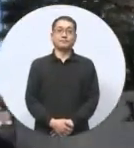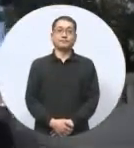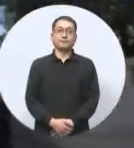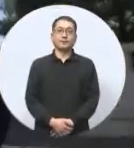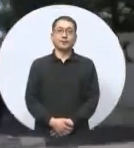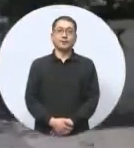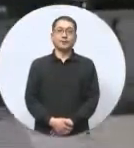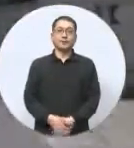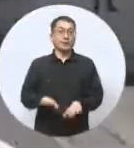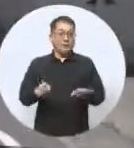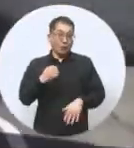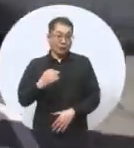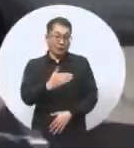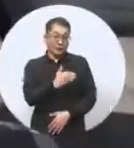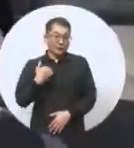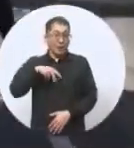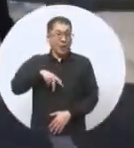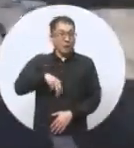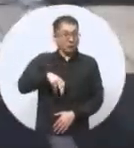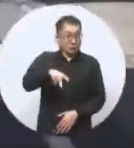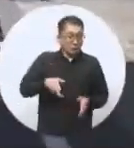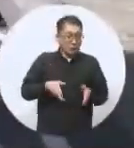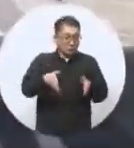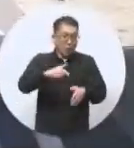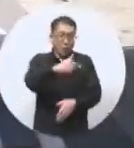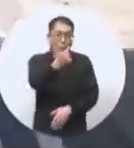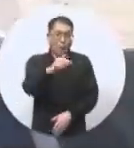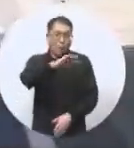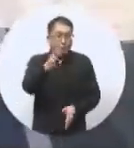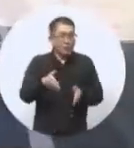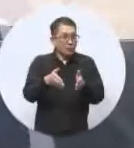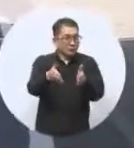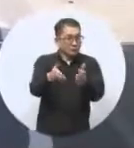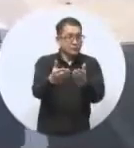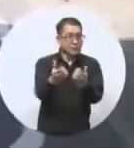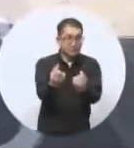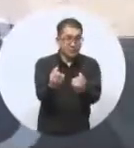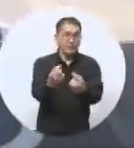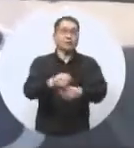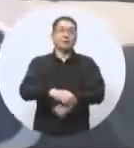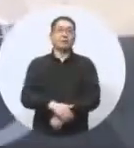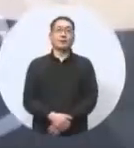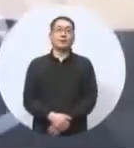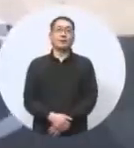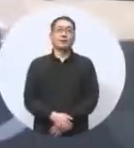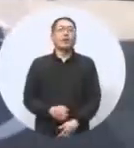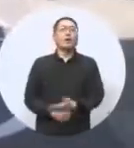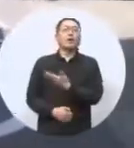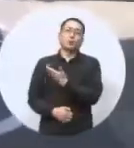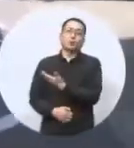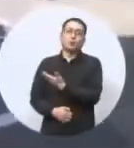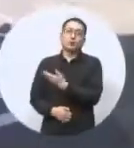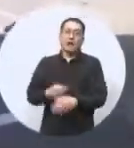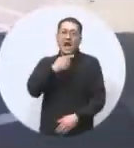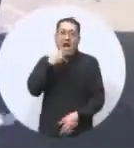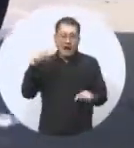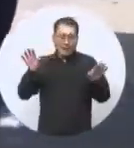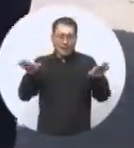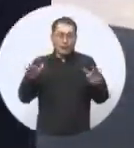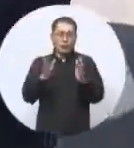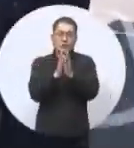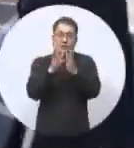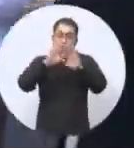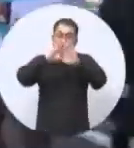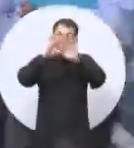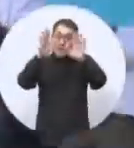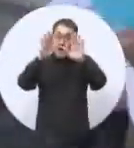今私たちが歩いているのが大山道ですよ ね、はい、ですね。 こちらがですね、赤羽の神明狼